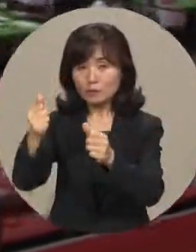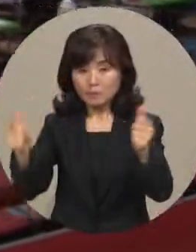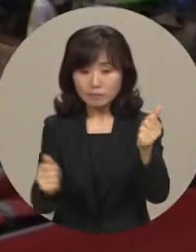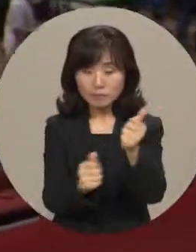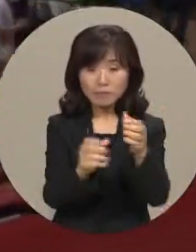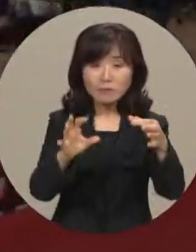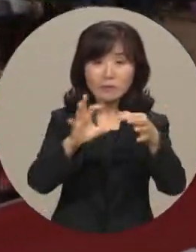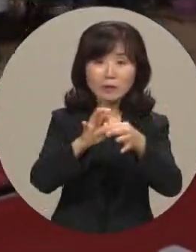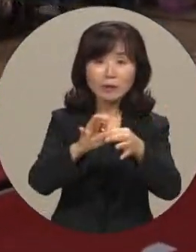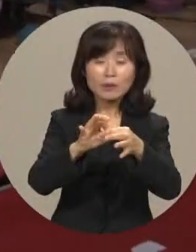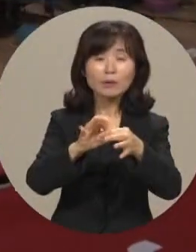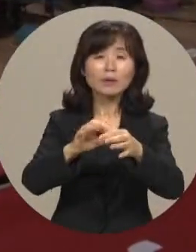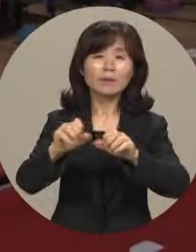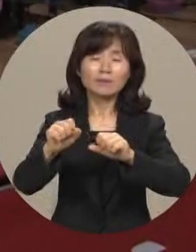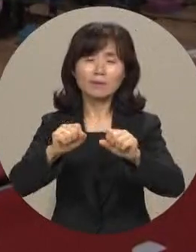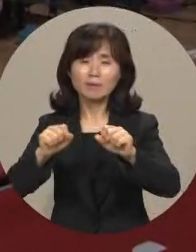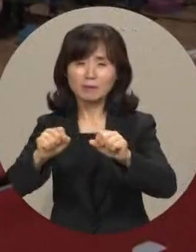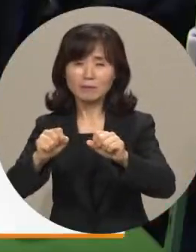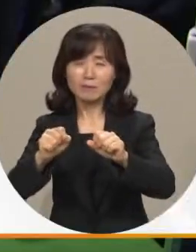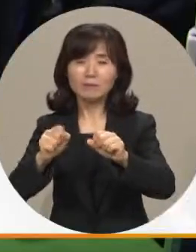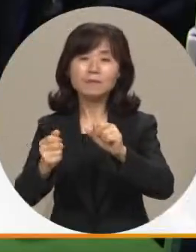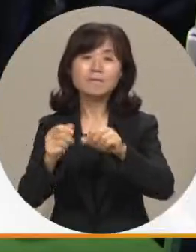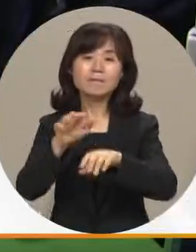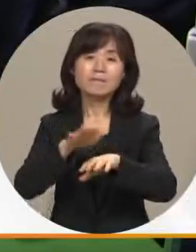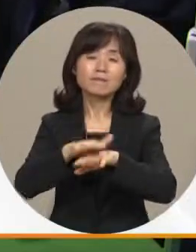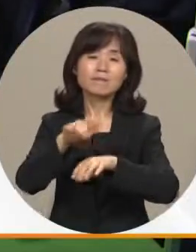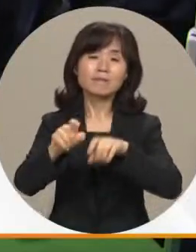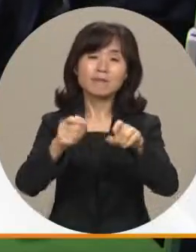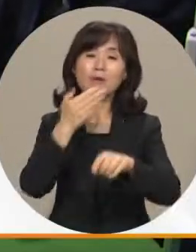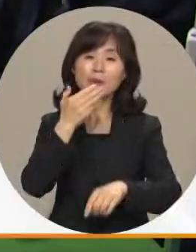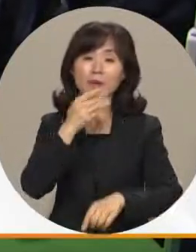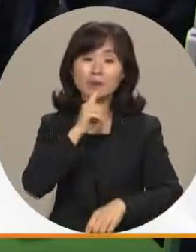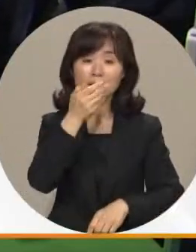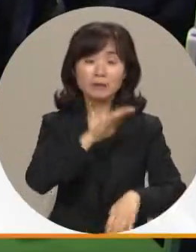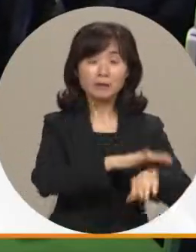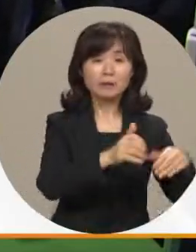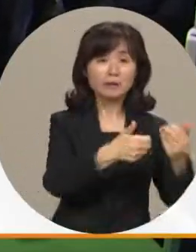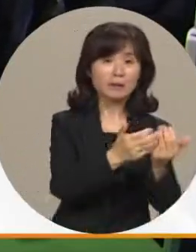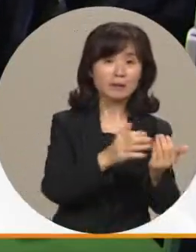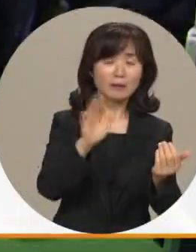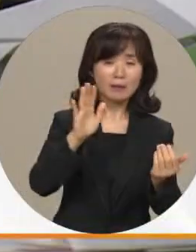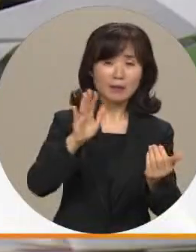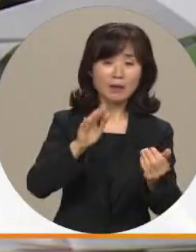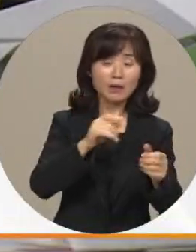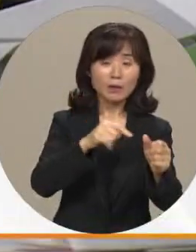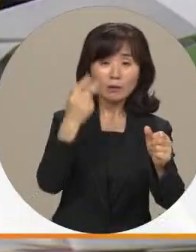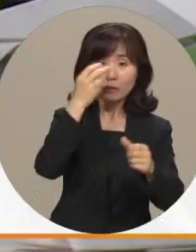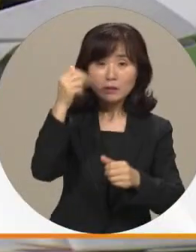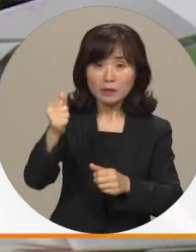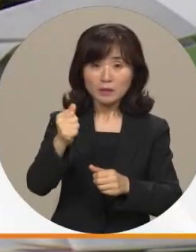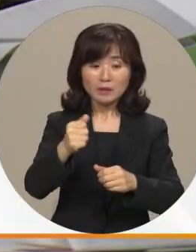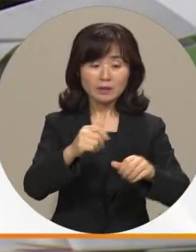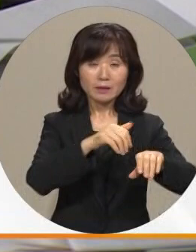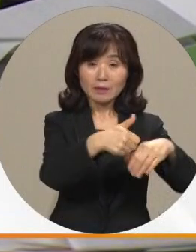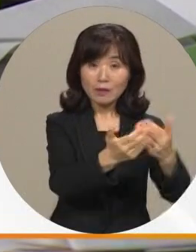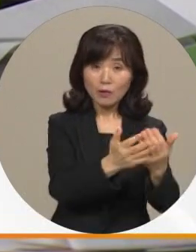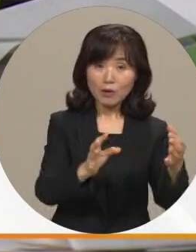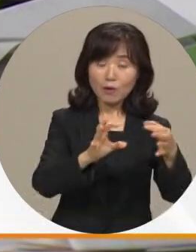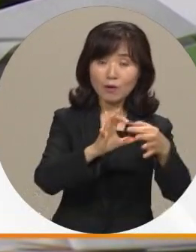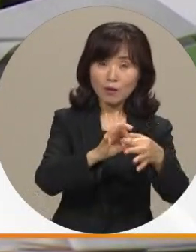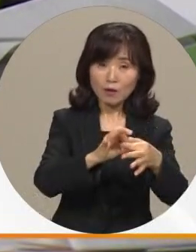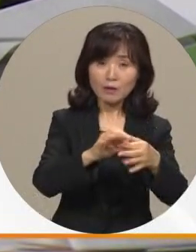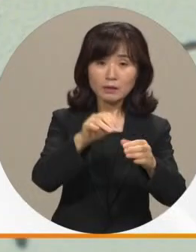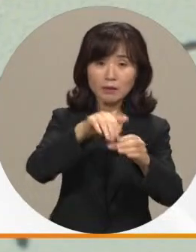실현할 수 있다고 주장합니다 반면 야당의원들은 교육감이 정당과 연계해 선거해 나갈 수 있게 하려면 교원도